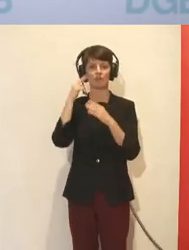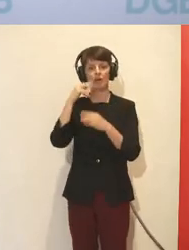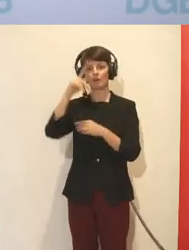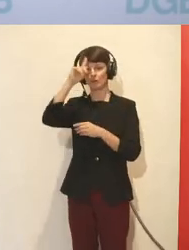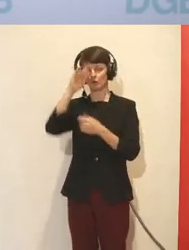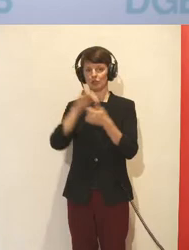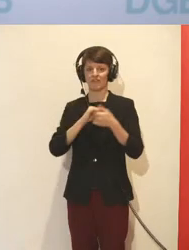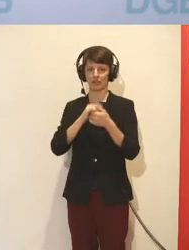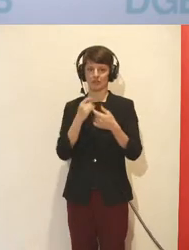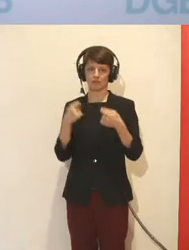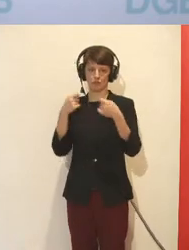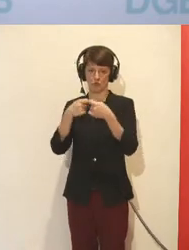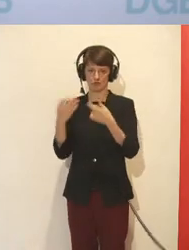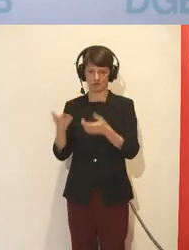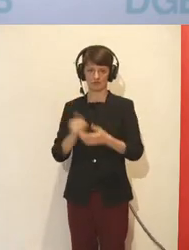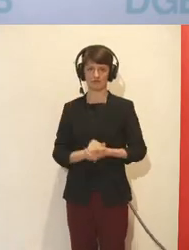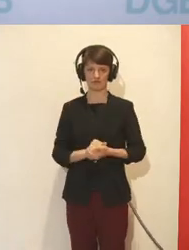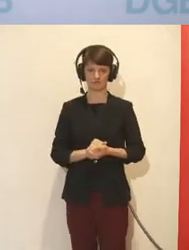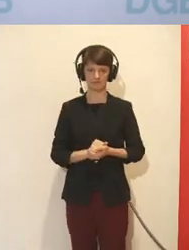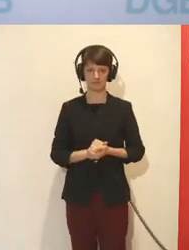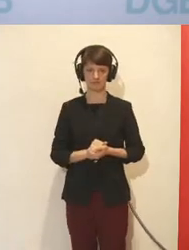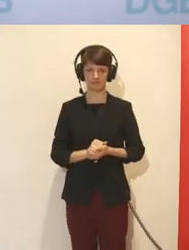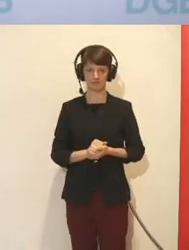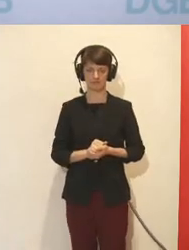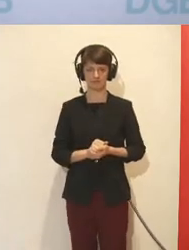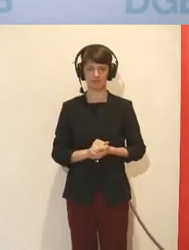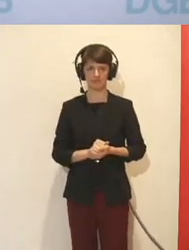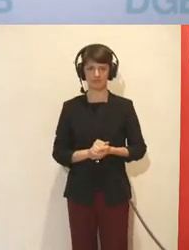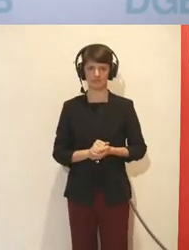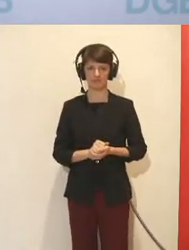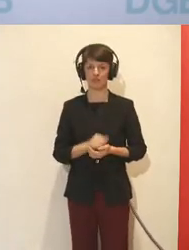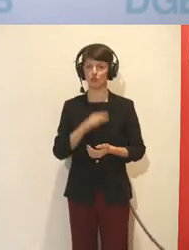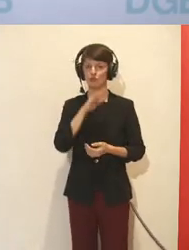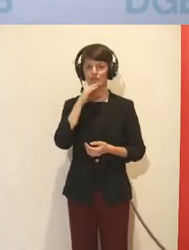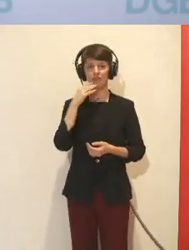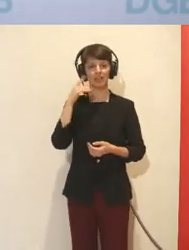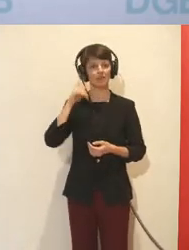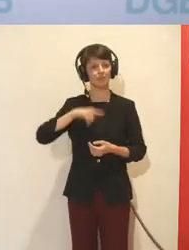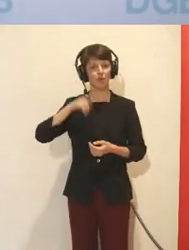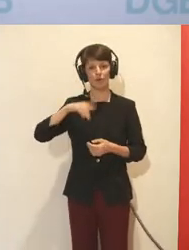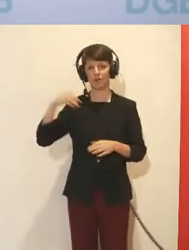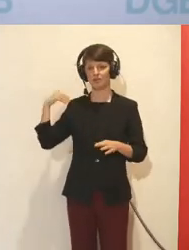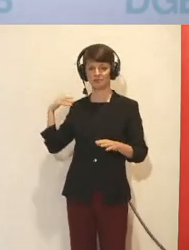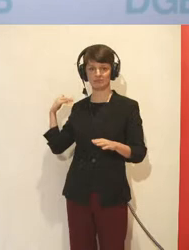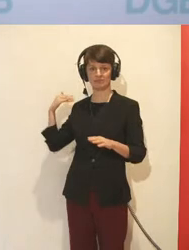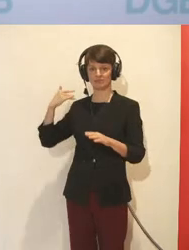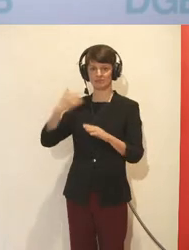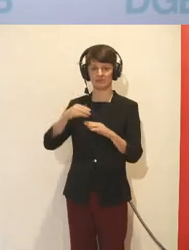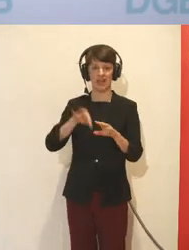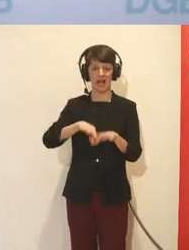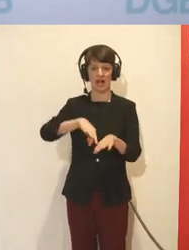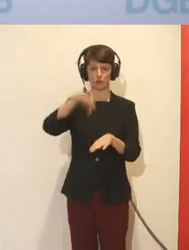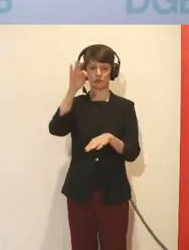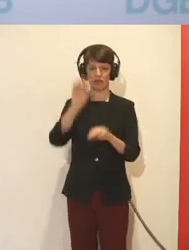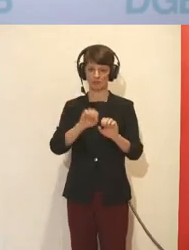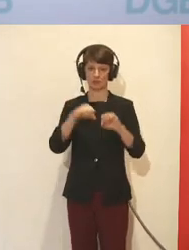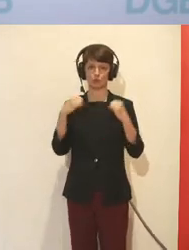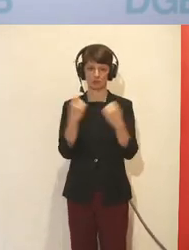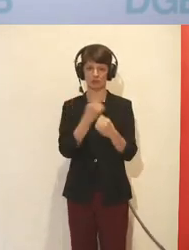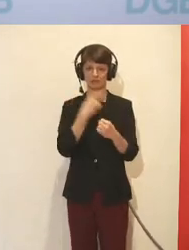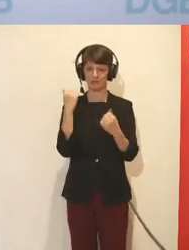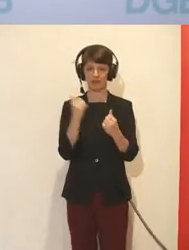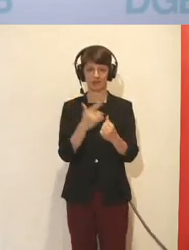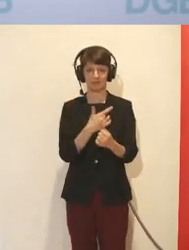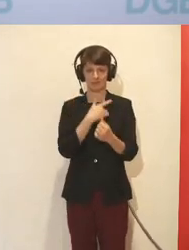gewerkschaftsbundes wir leben seit monaten in einem ausnahmezustand kubik